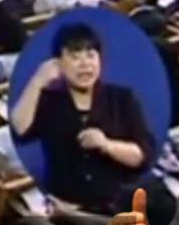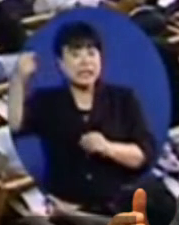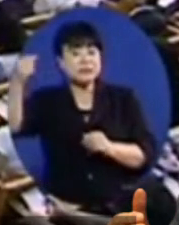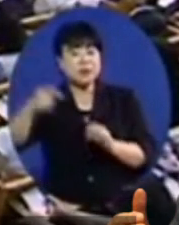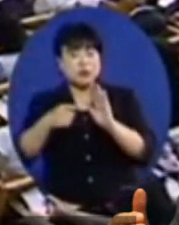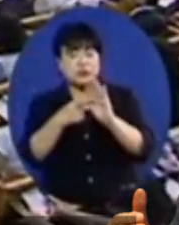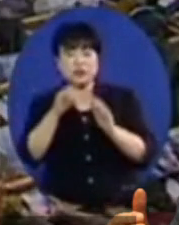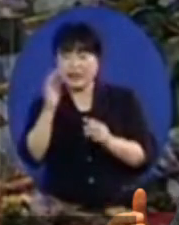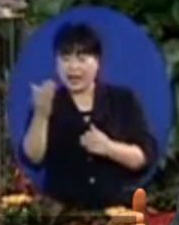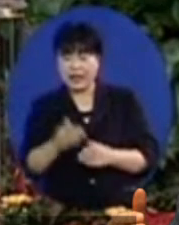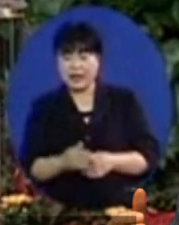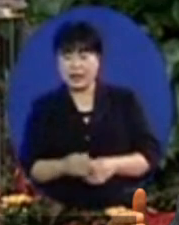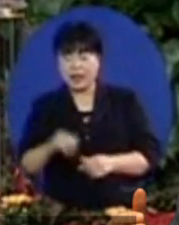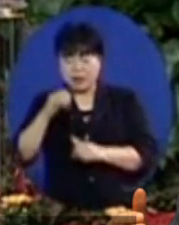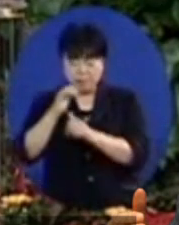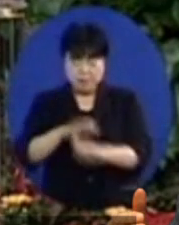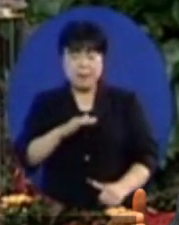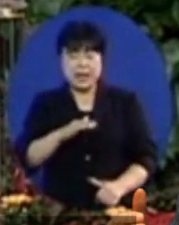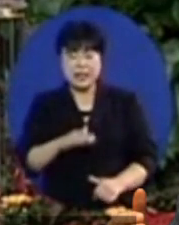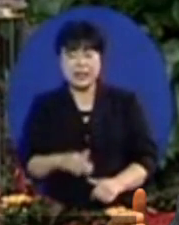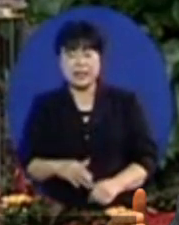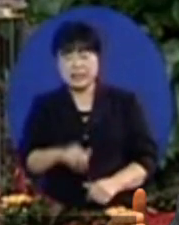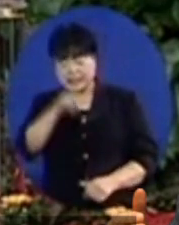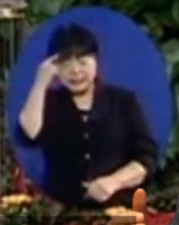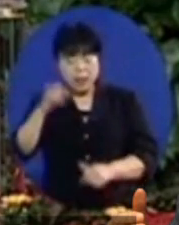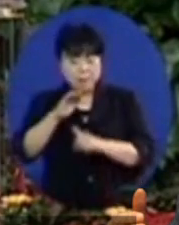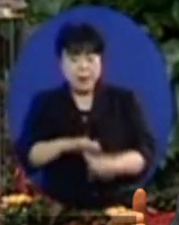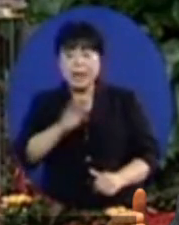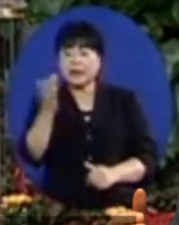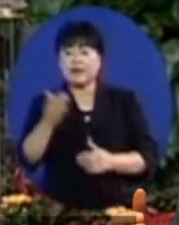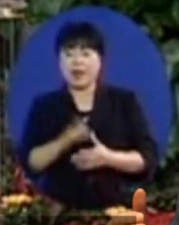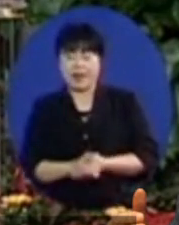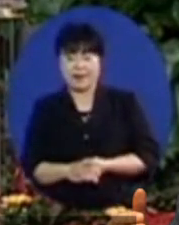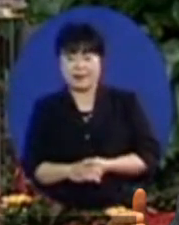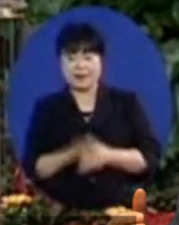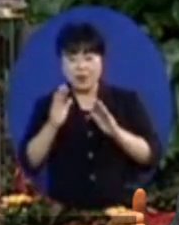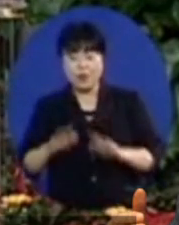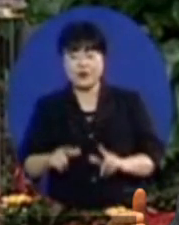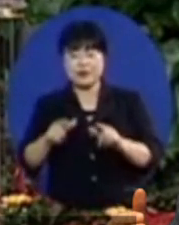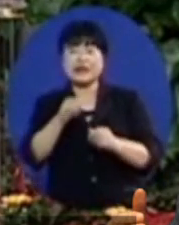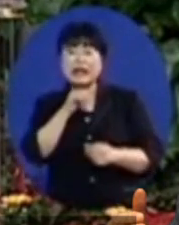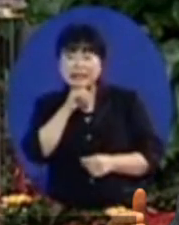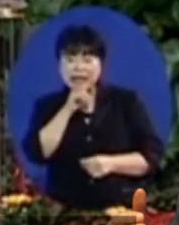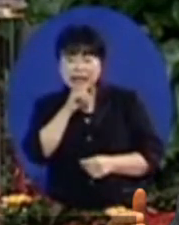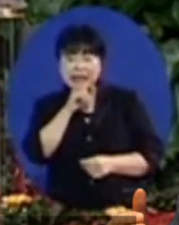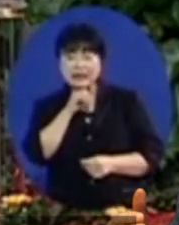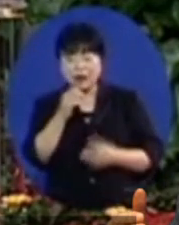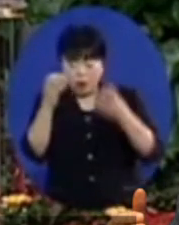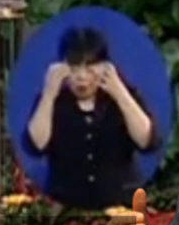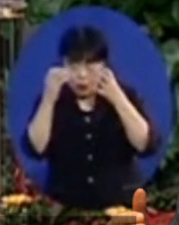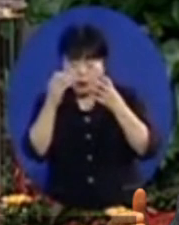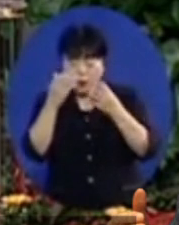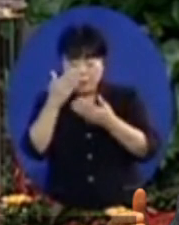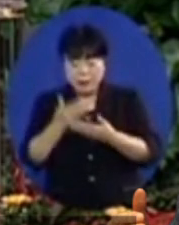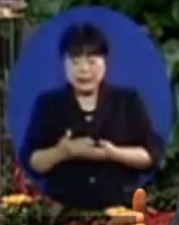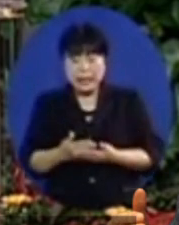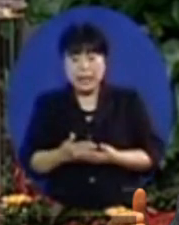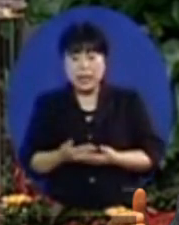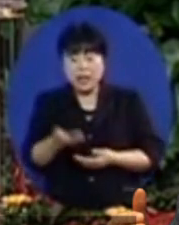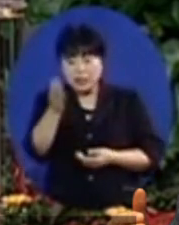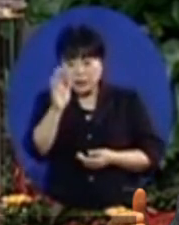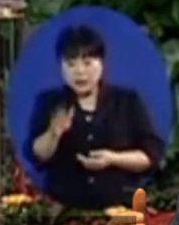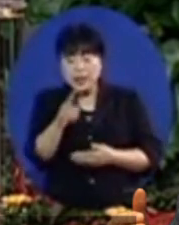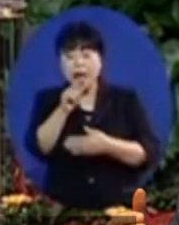부정적이 되고 패배적인 생각을 하면 인생도 패배하게 됩니다. 오늘 우리가 가난하고 고통받고 있다고 하더라도